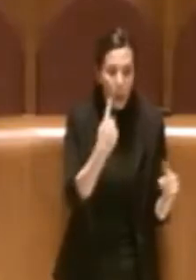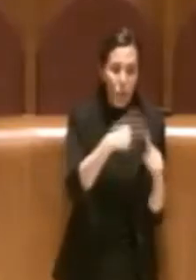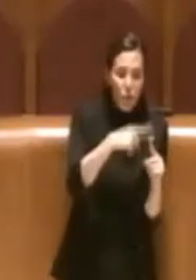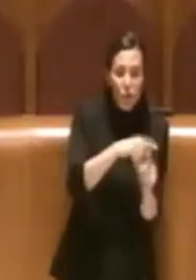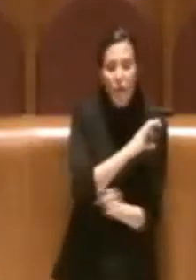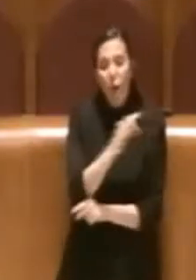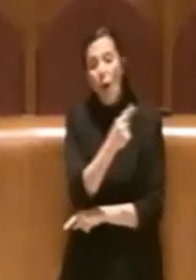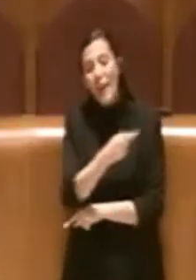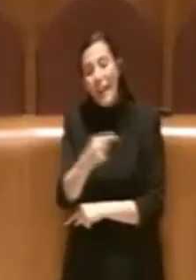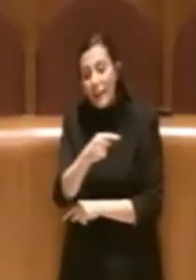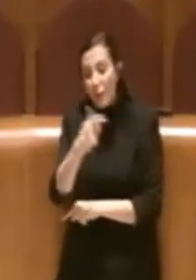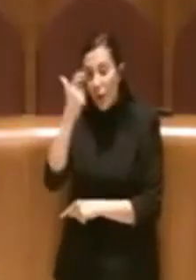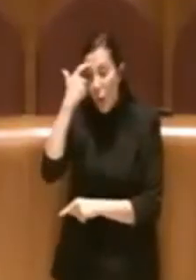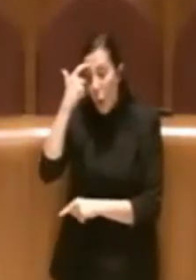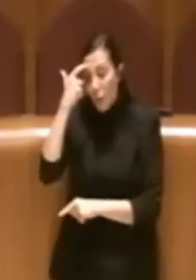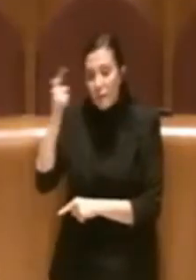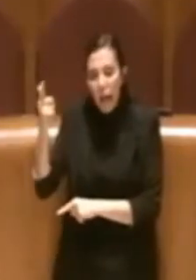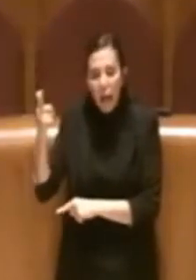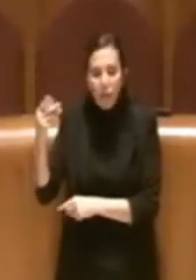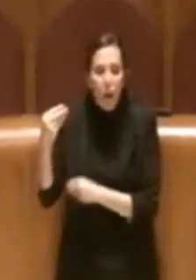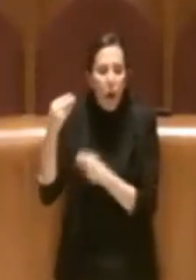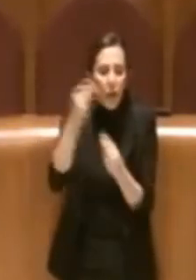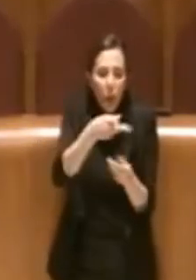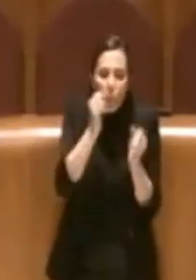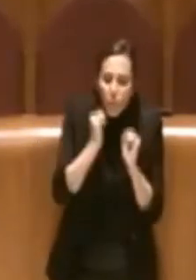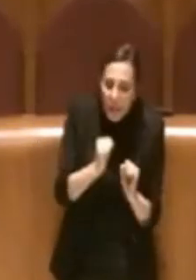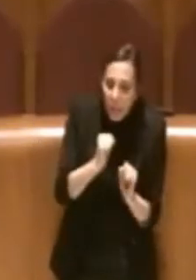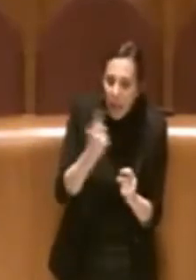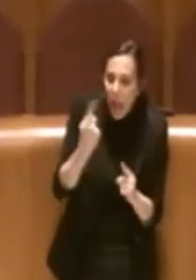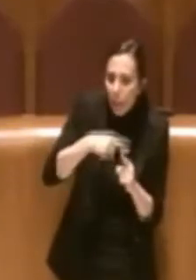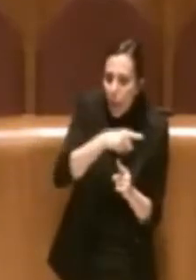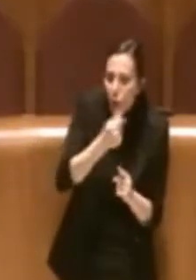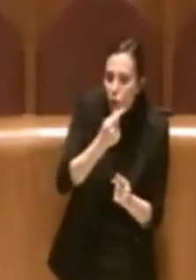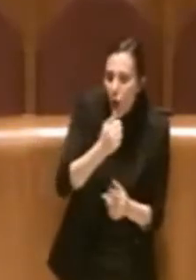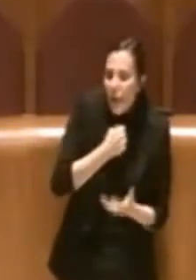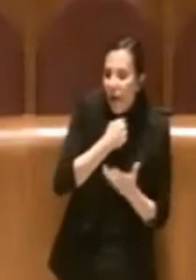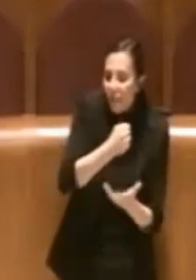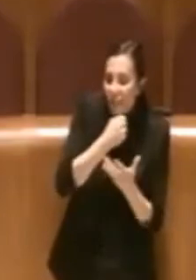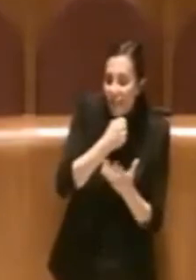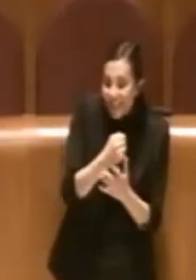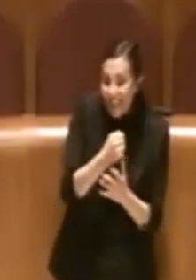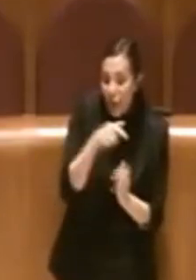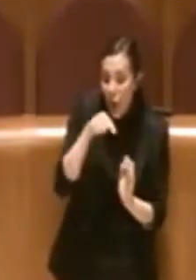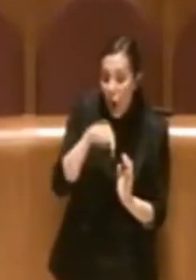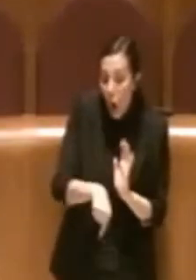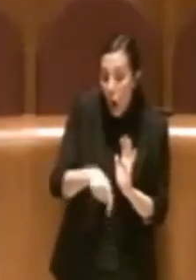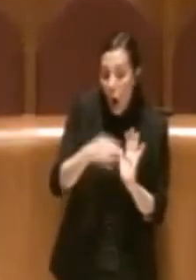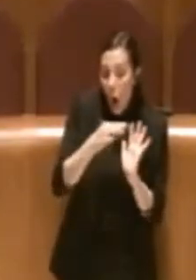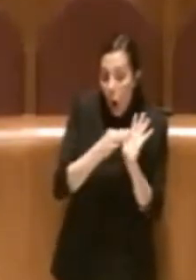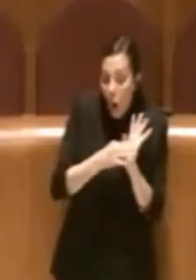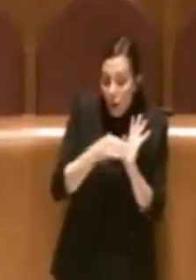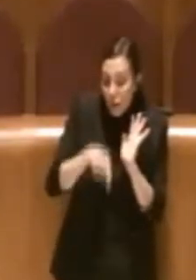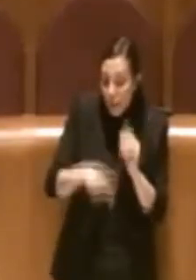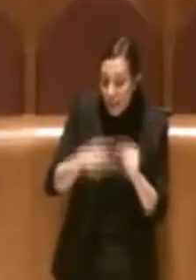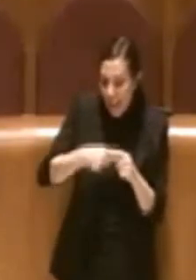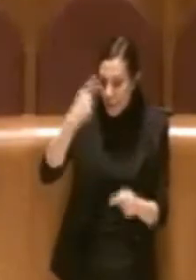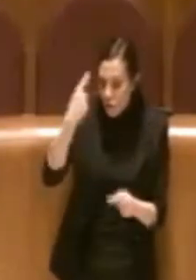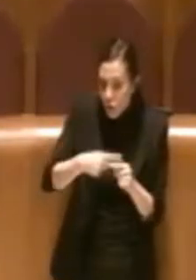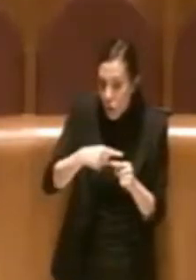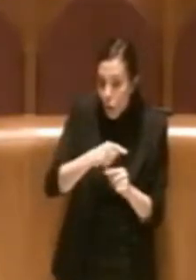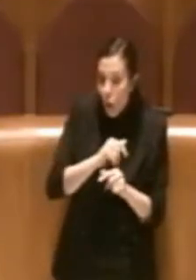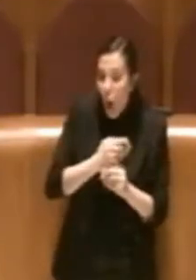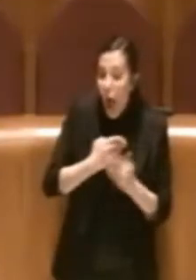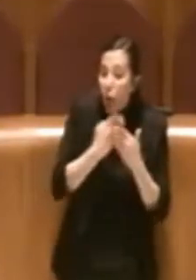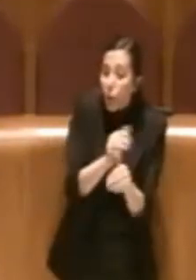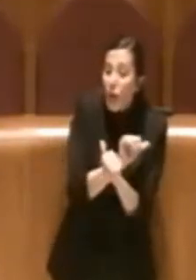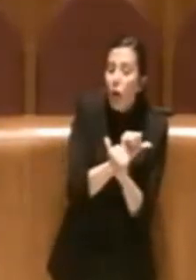Stato glielo ha permesso e quindi hanno investito dei soldi, quest'ordine del giorno va non solo ad aiutare, non dico aiutare, ma